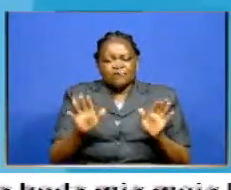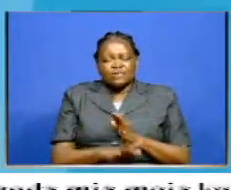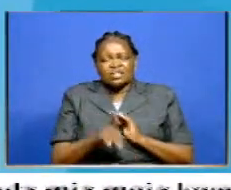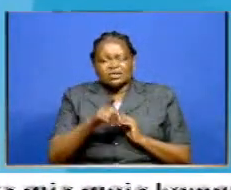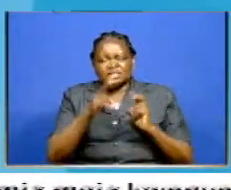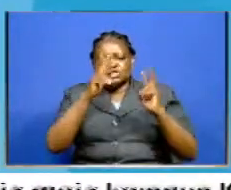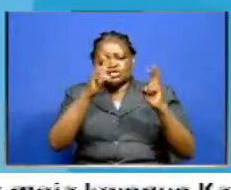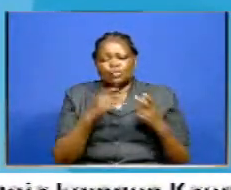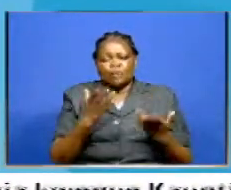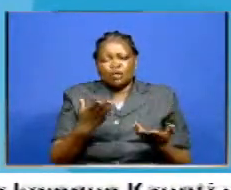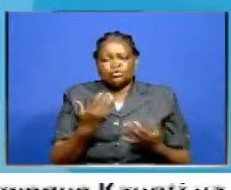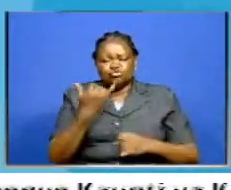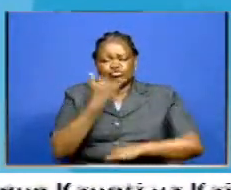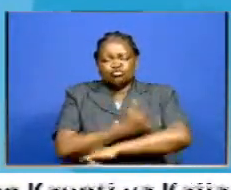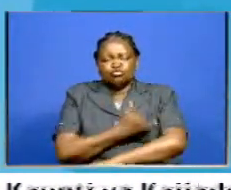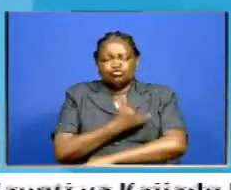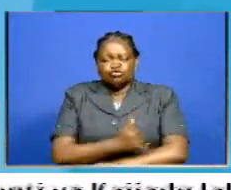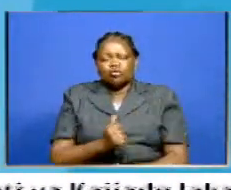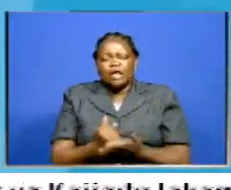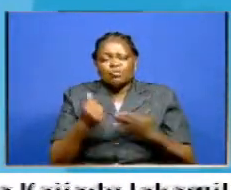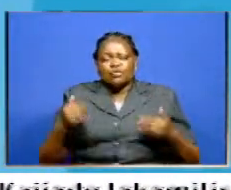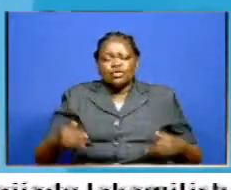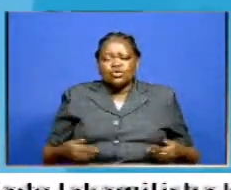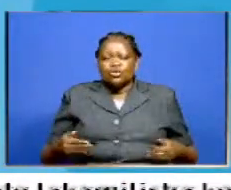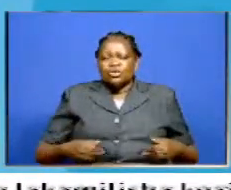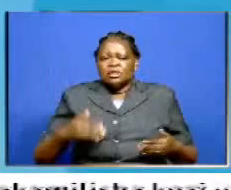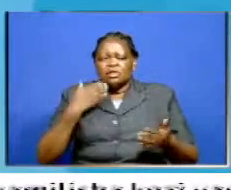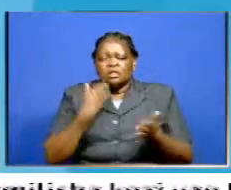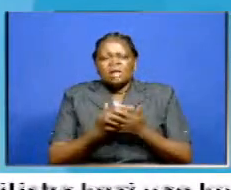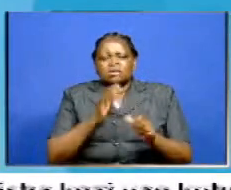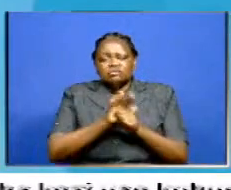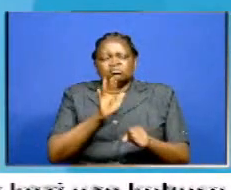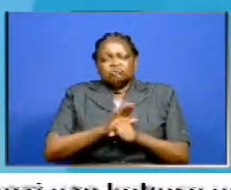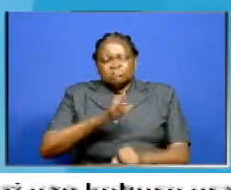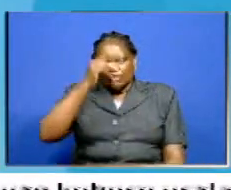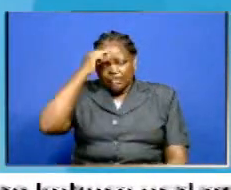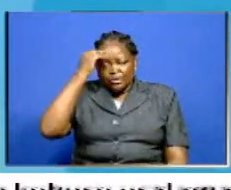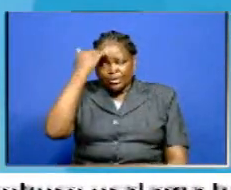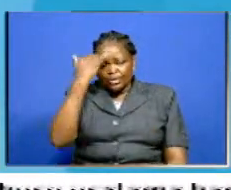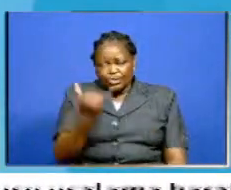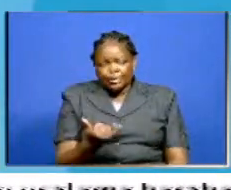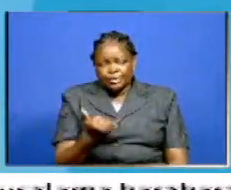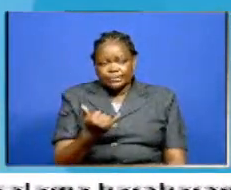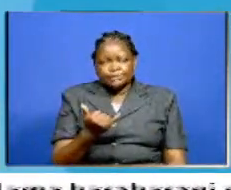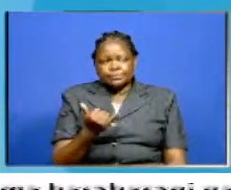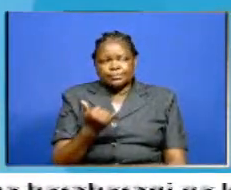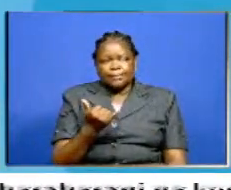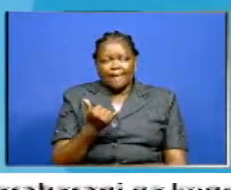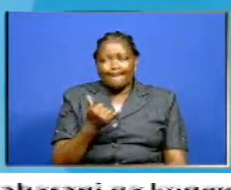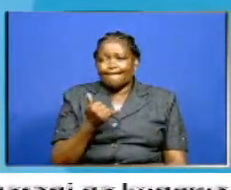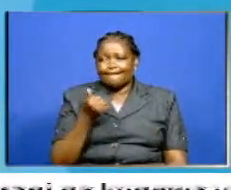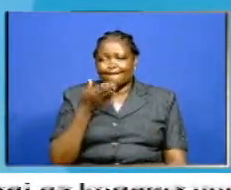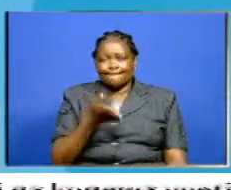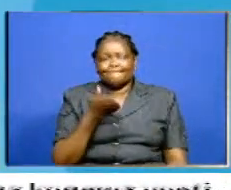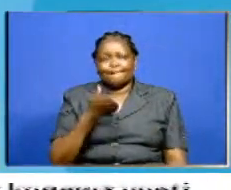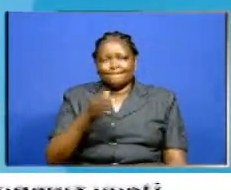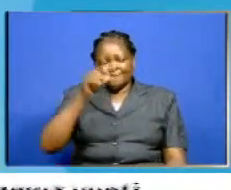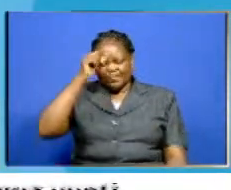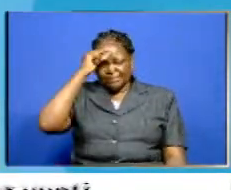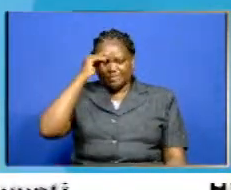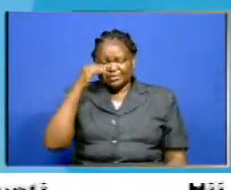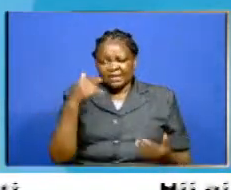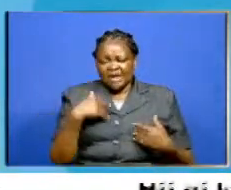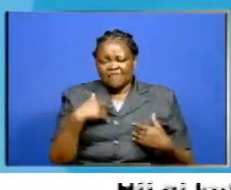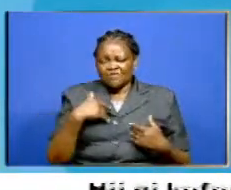hiyo taasisi za kuwasaidia vijana, nashukuru sana serikali kwa sababu hapo naona